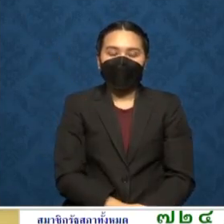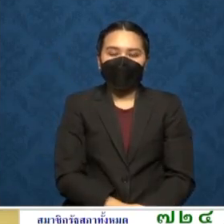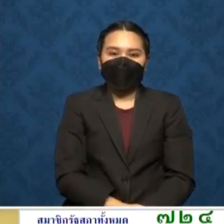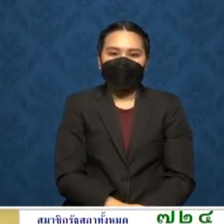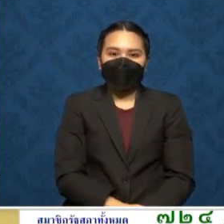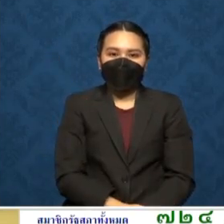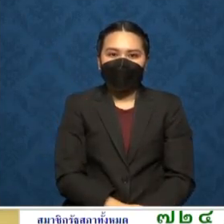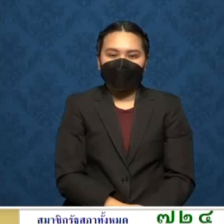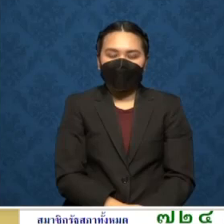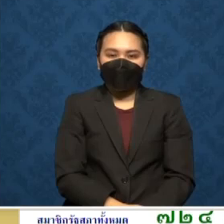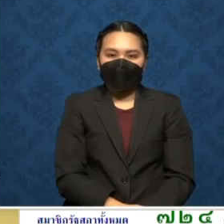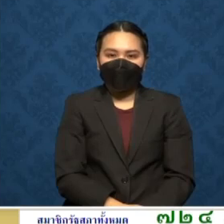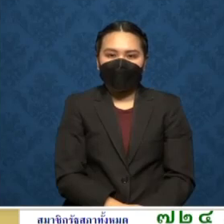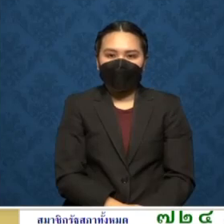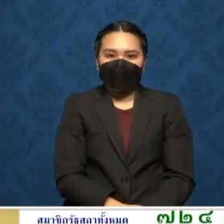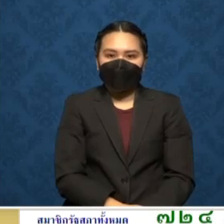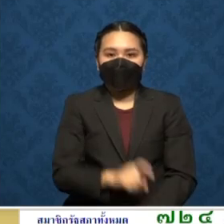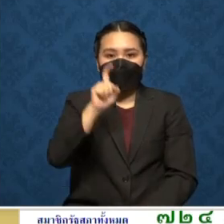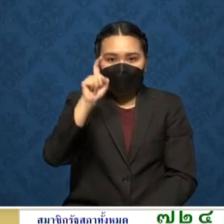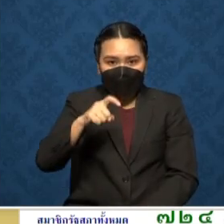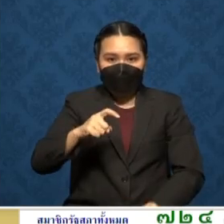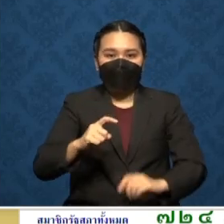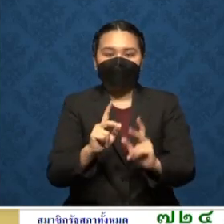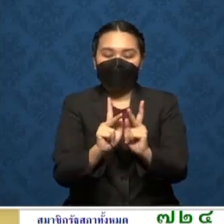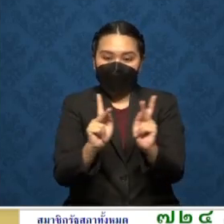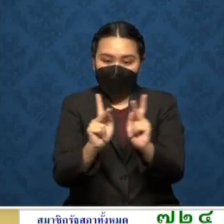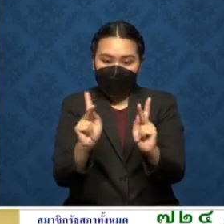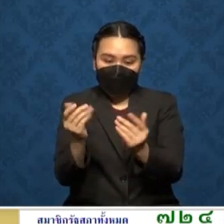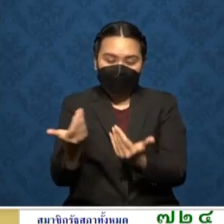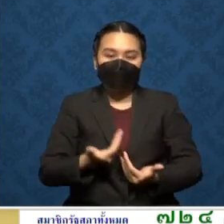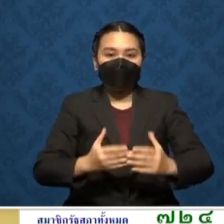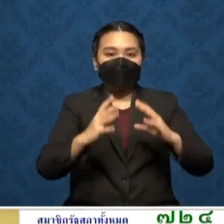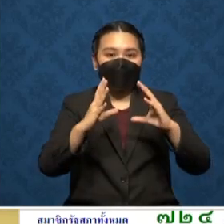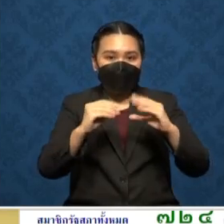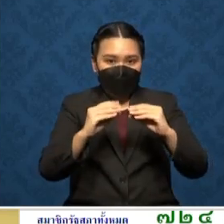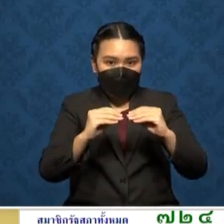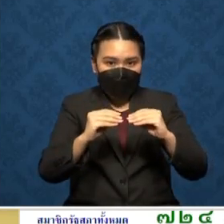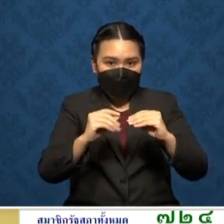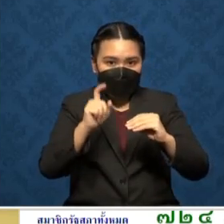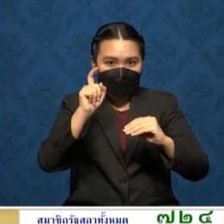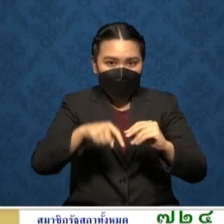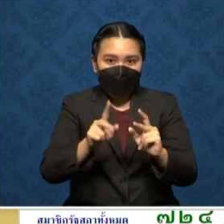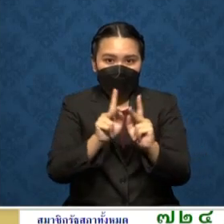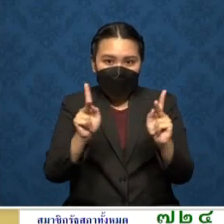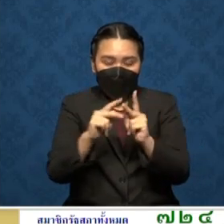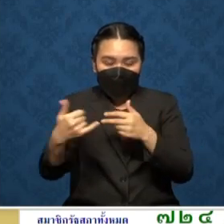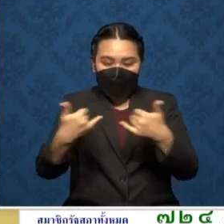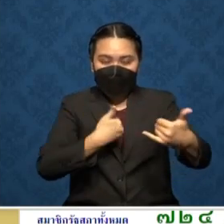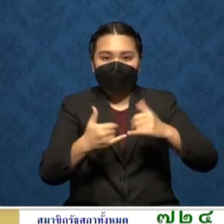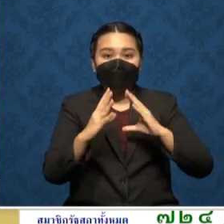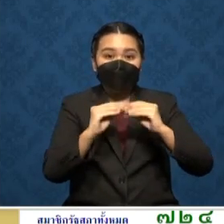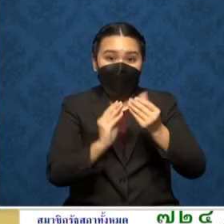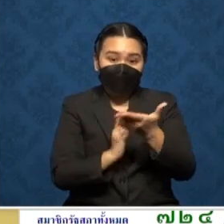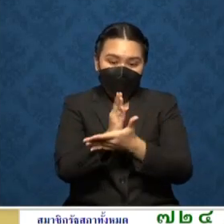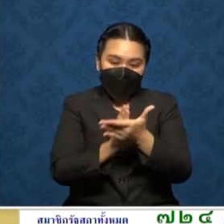จะต้องมีการประชุมคณะกรรมการซึ่งจะต้องมีคณะกรรมการมาประชุมไม่น้อยกว่ากึ่งห